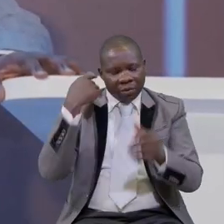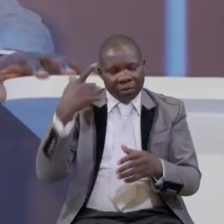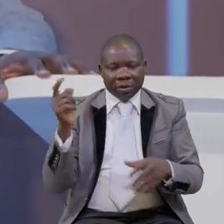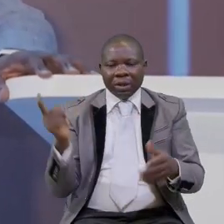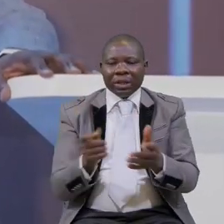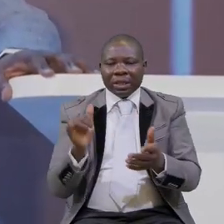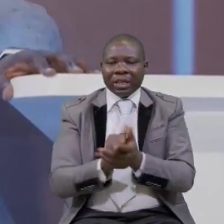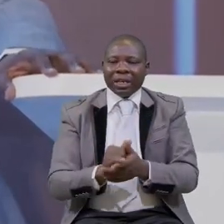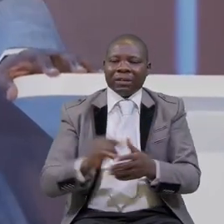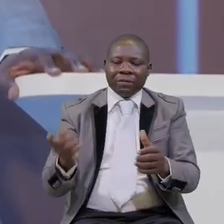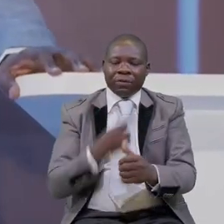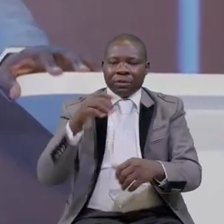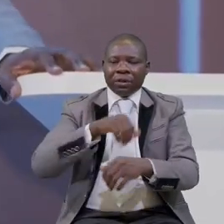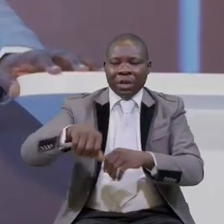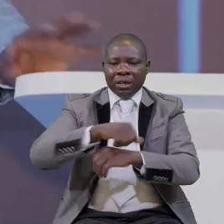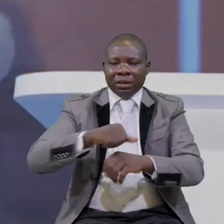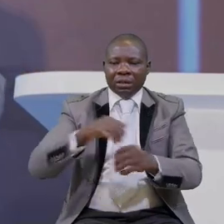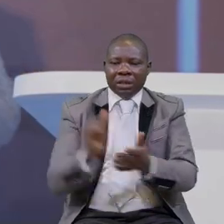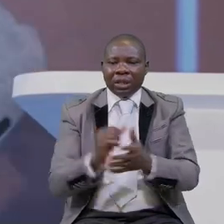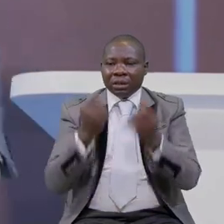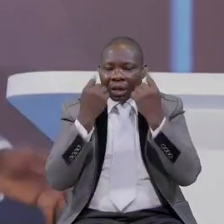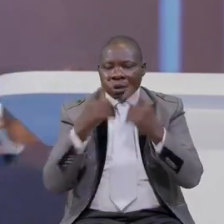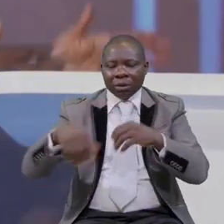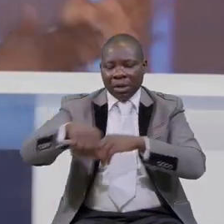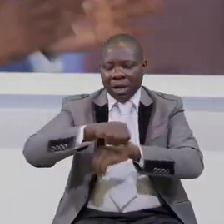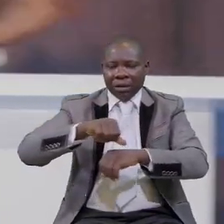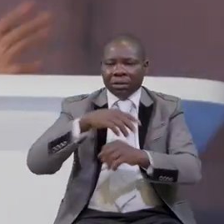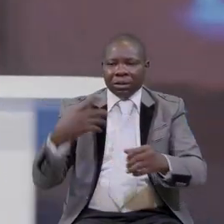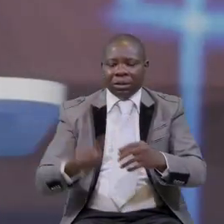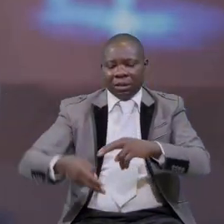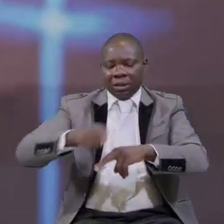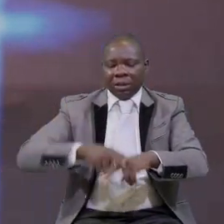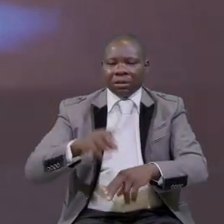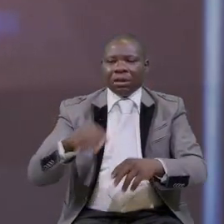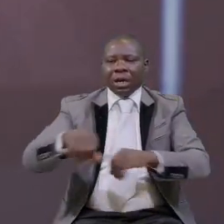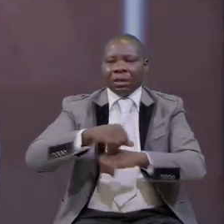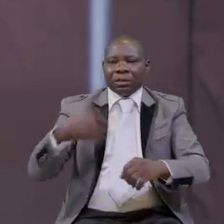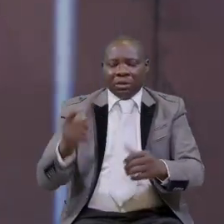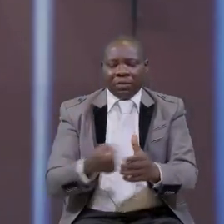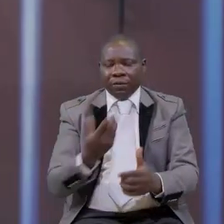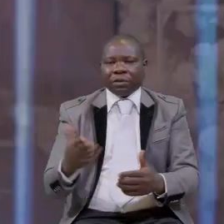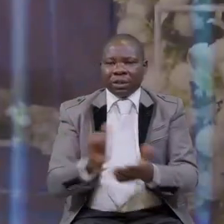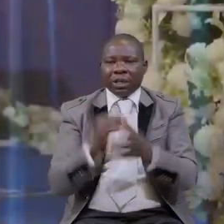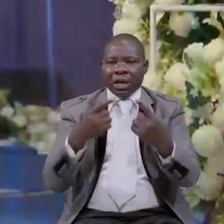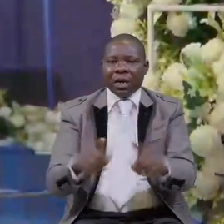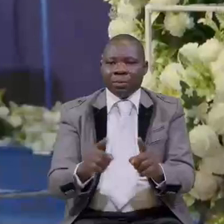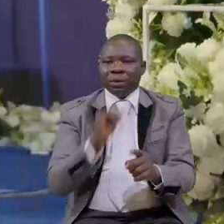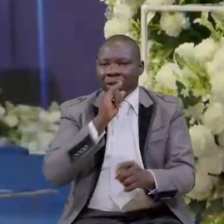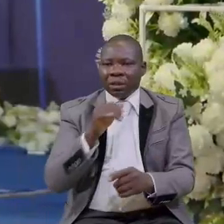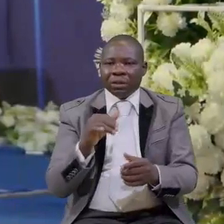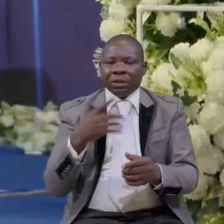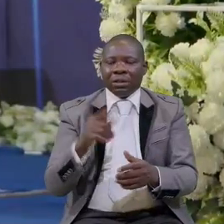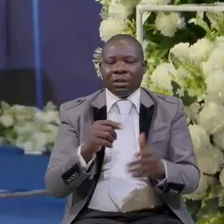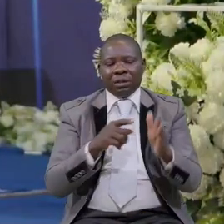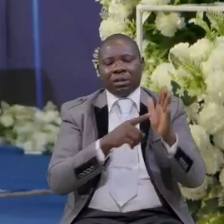cette onction initiale activée dans ta vie, l'onction accrue. La première chose qui arrive, c'est